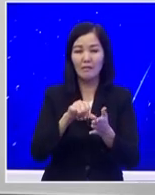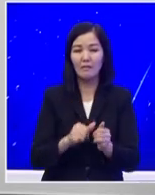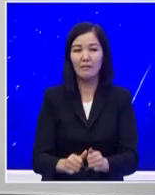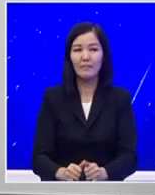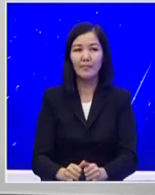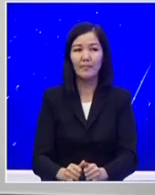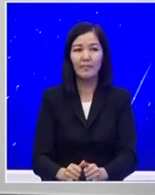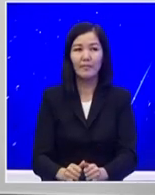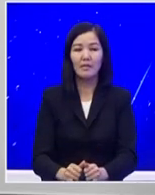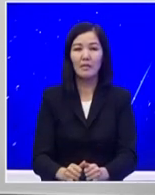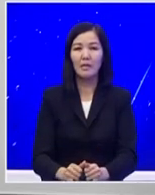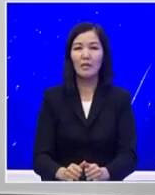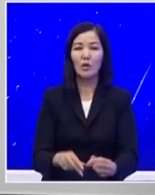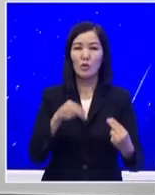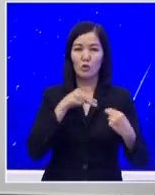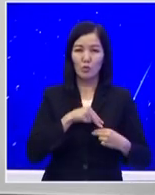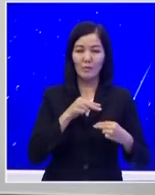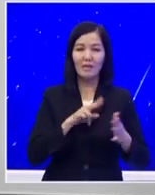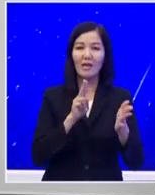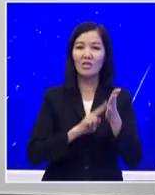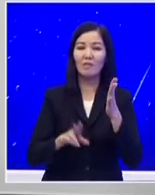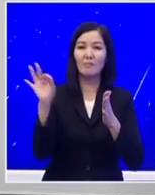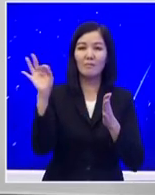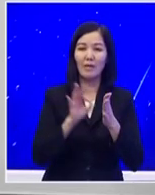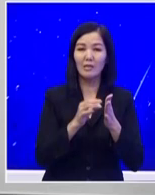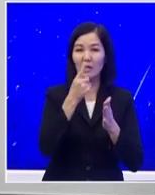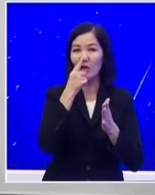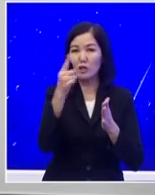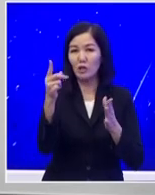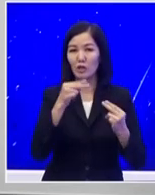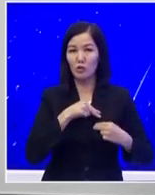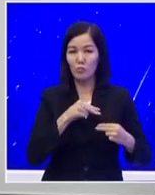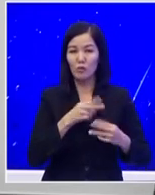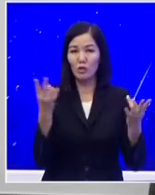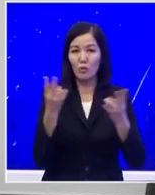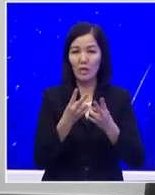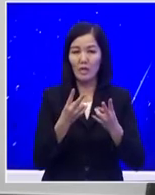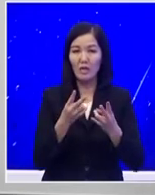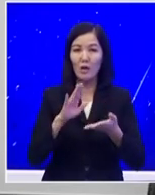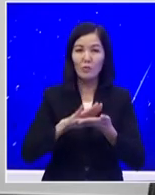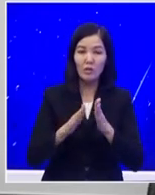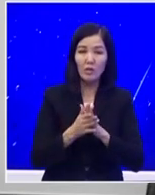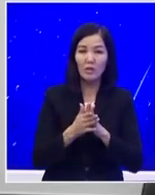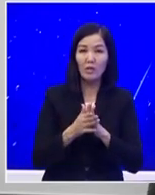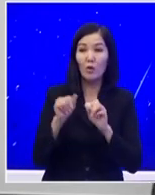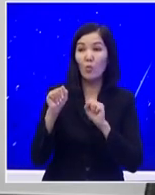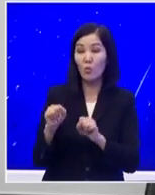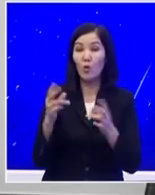Жәнегі жұмыстағы 70%-ға дейін қашықтықта жұмыс істеу керек. Осы жағдайлардың бәрін сақтау керек.